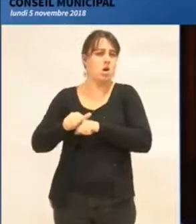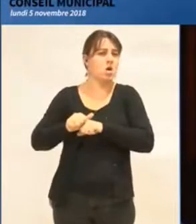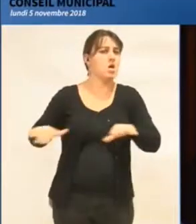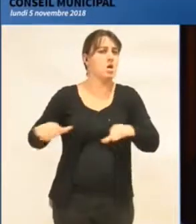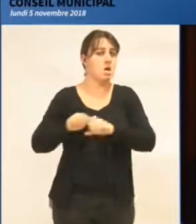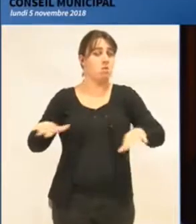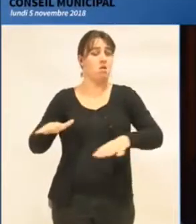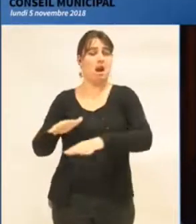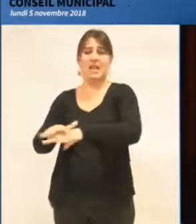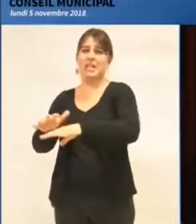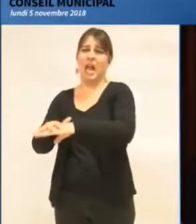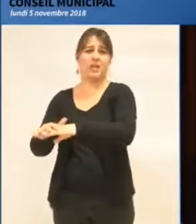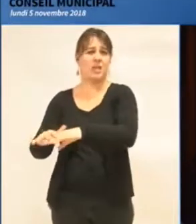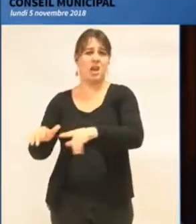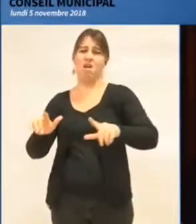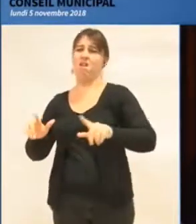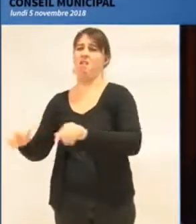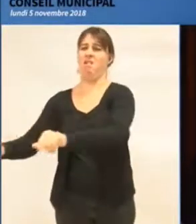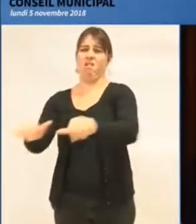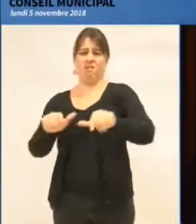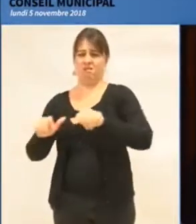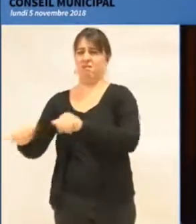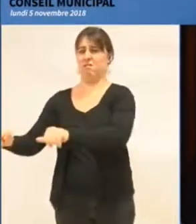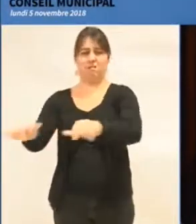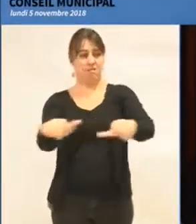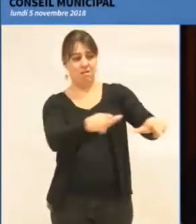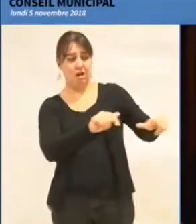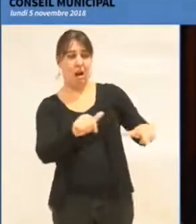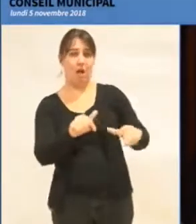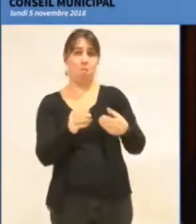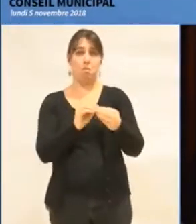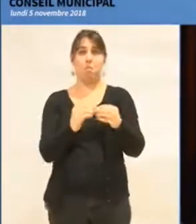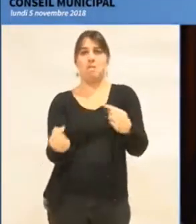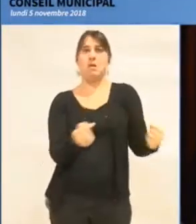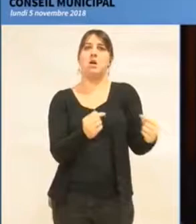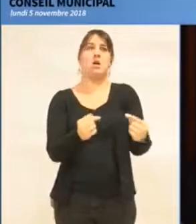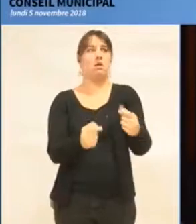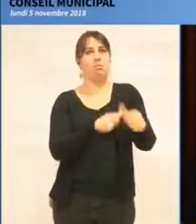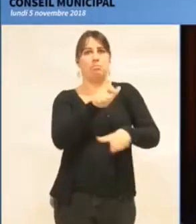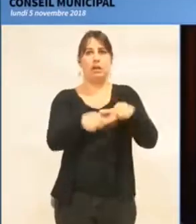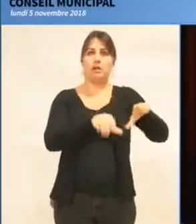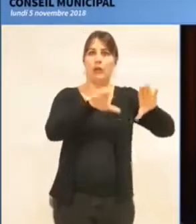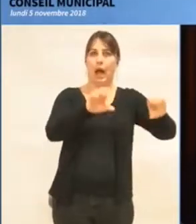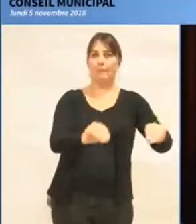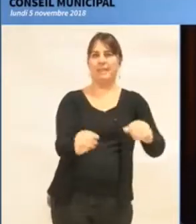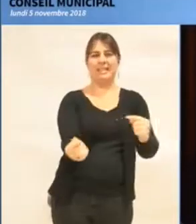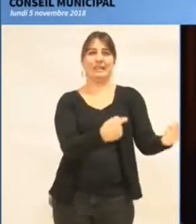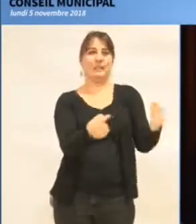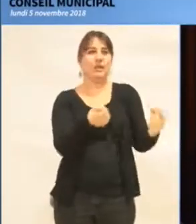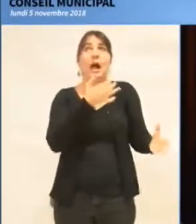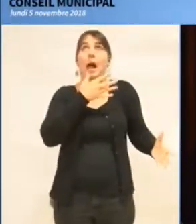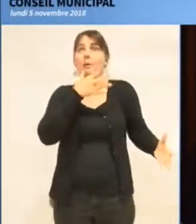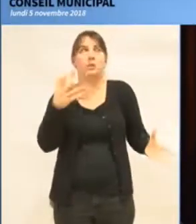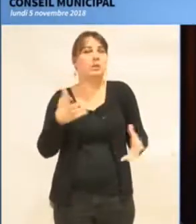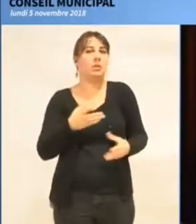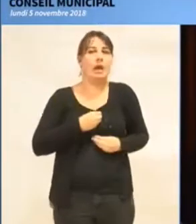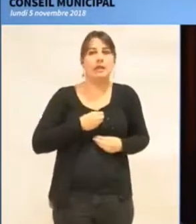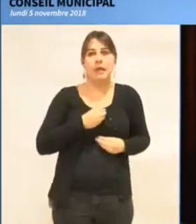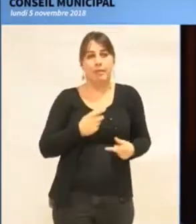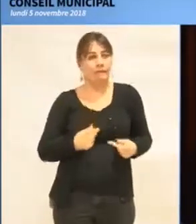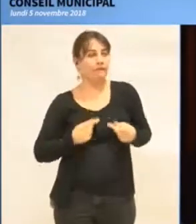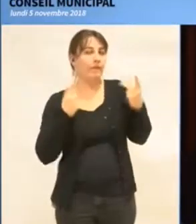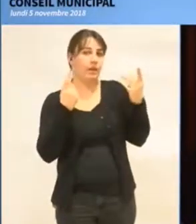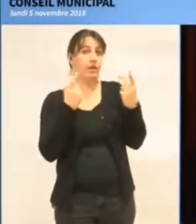dans certains quartiers, qui crée des situations de tension avec les habitants absolument invivables, et les